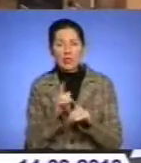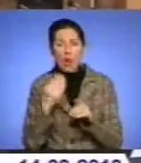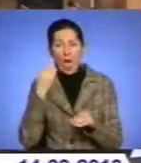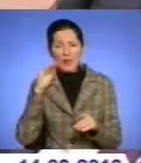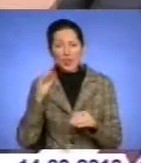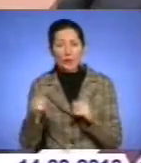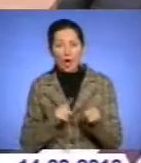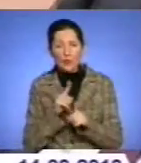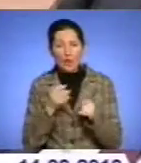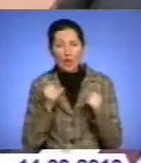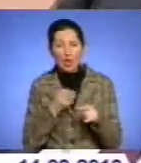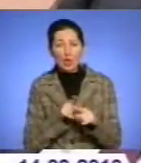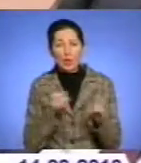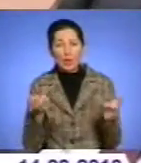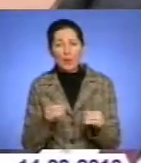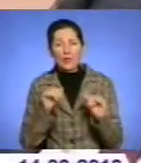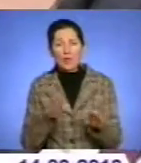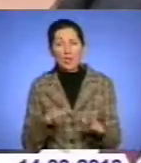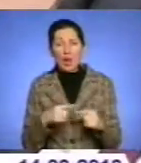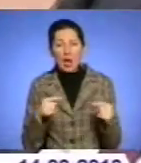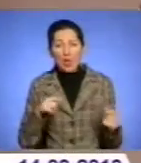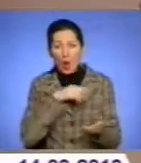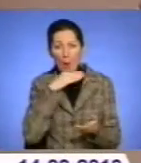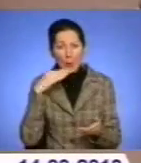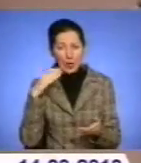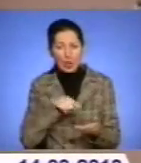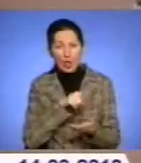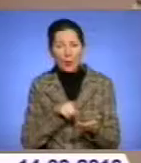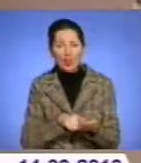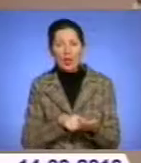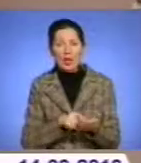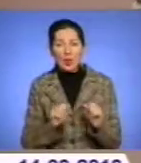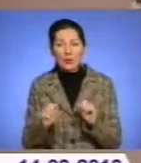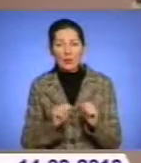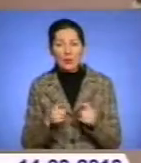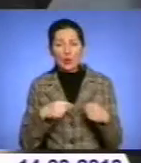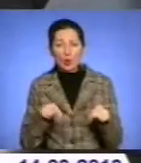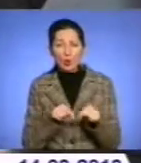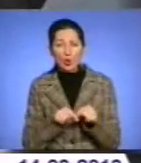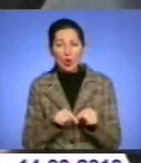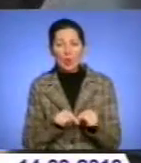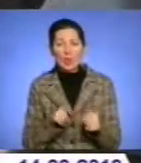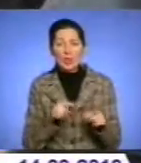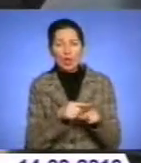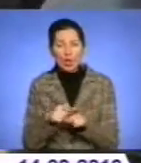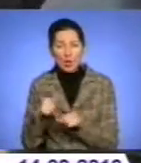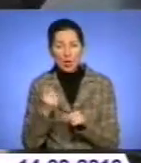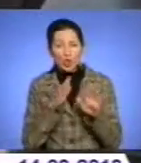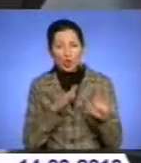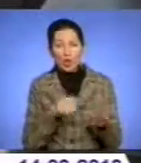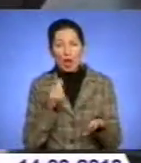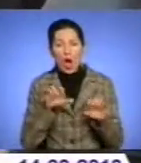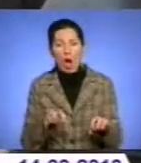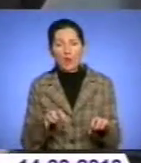Звісно, для цього слід вирішити ряд питань фінансового, структурного та управлінського характеру. За словами першого заступника голови